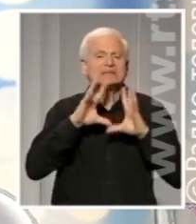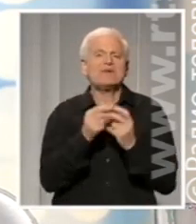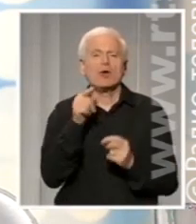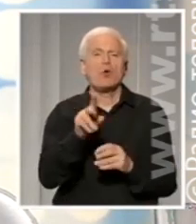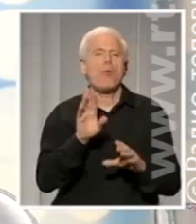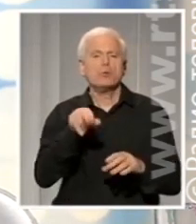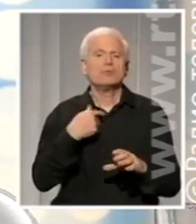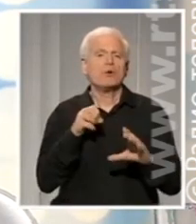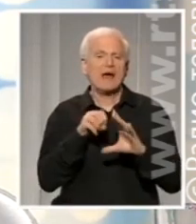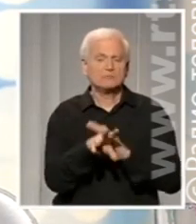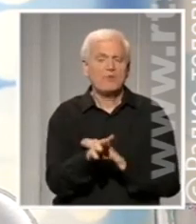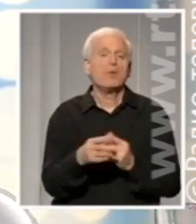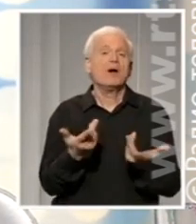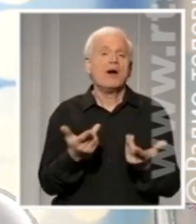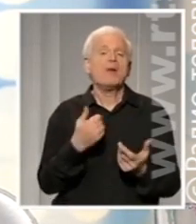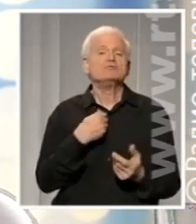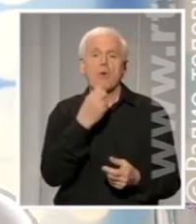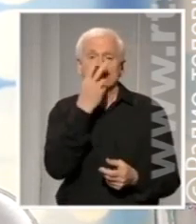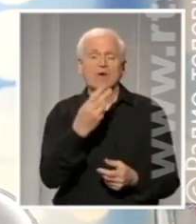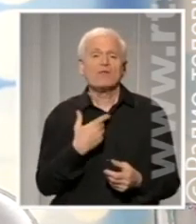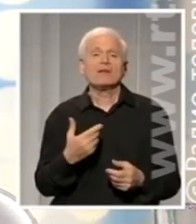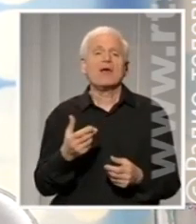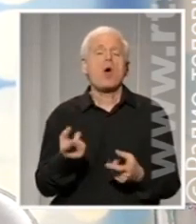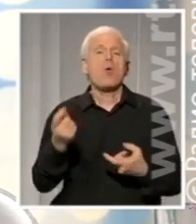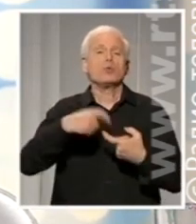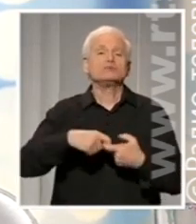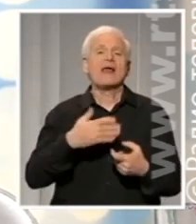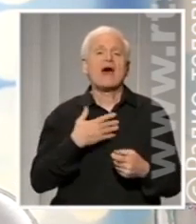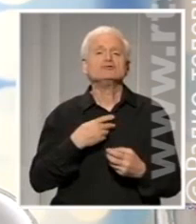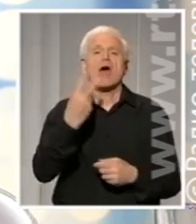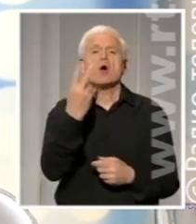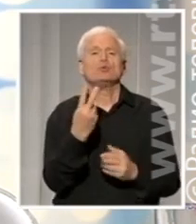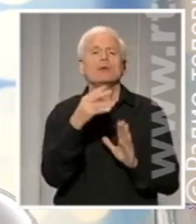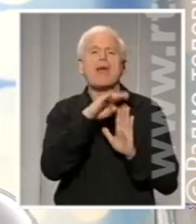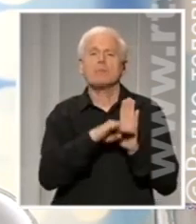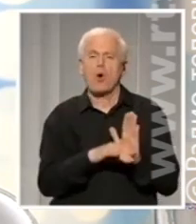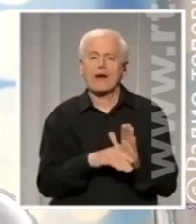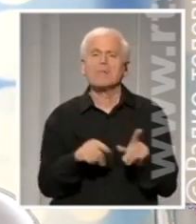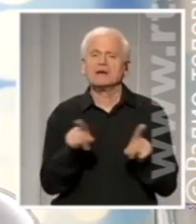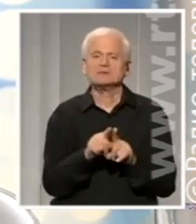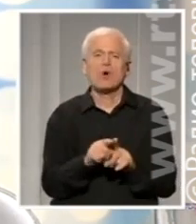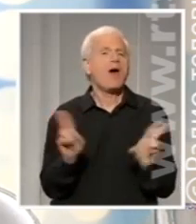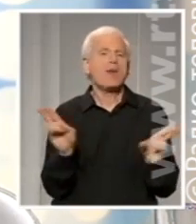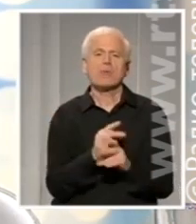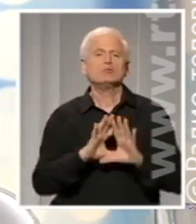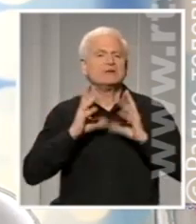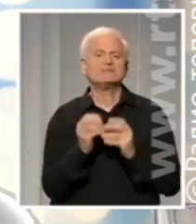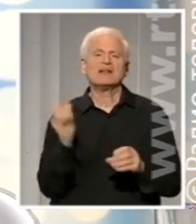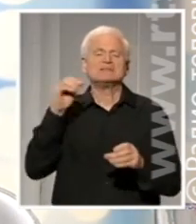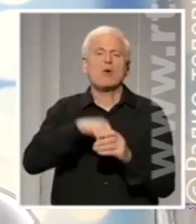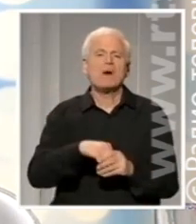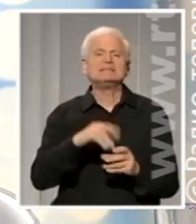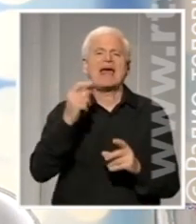izvesti. Verovatno ćemo uključiti emitovanje na našem drugom kanalu, jer prosto neće biti moguće da se sve emituje